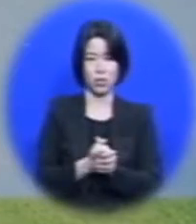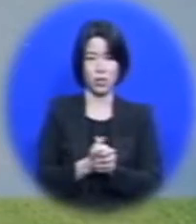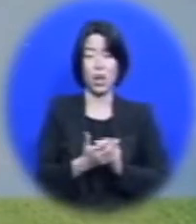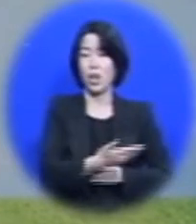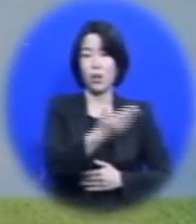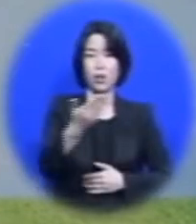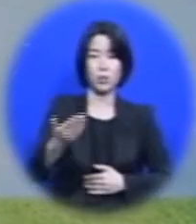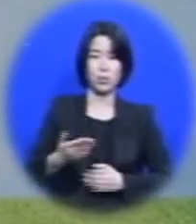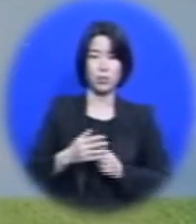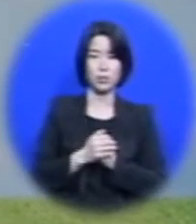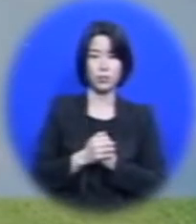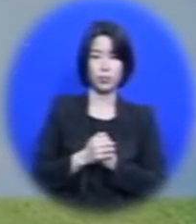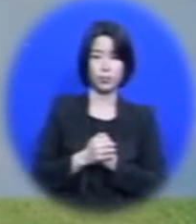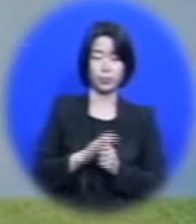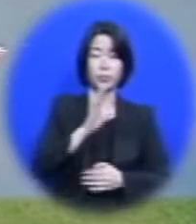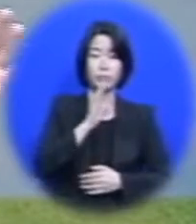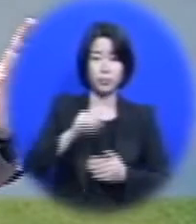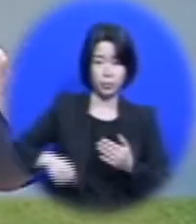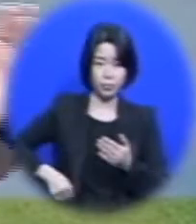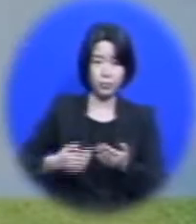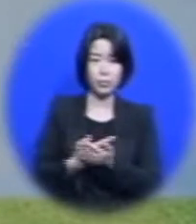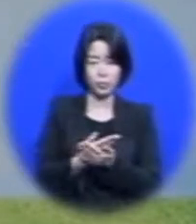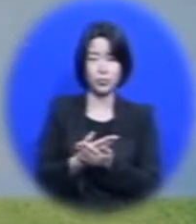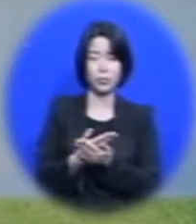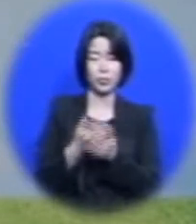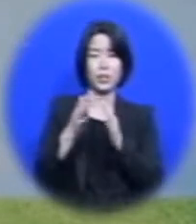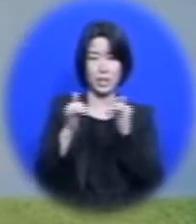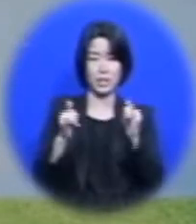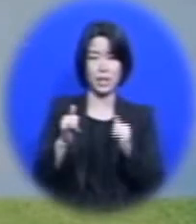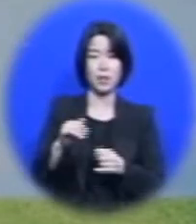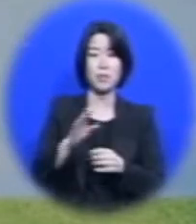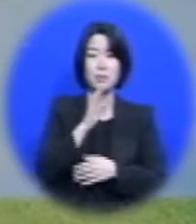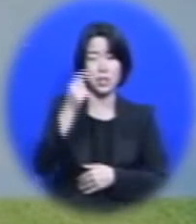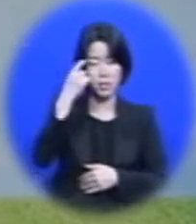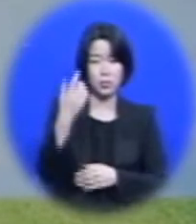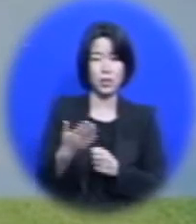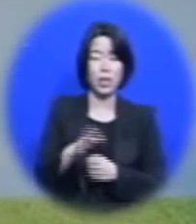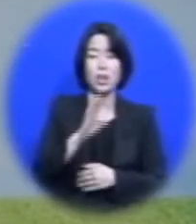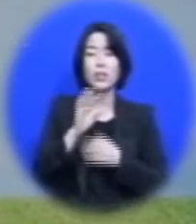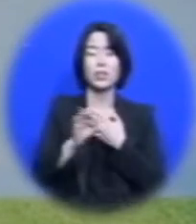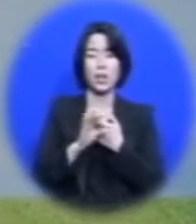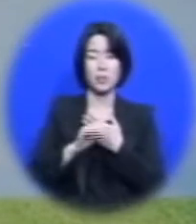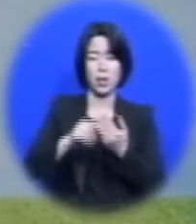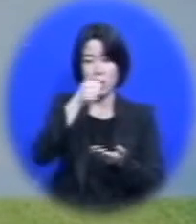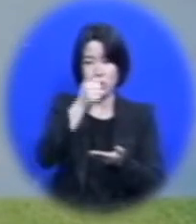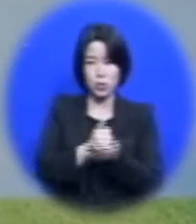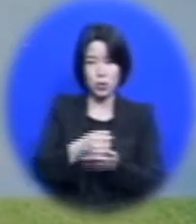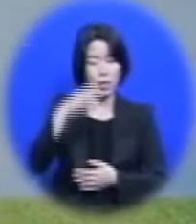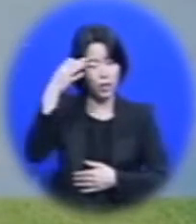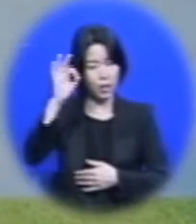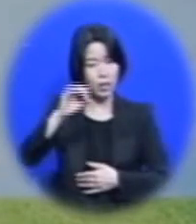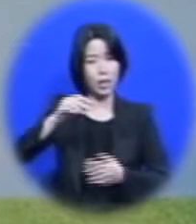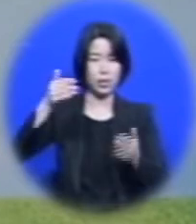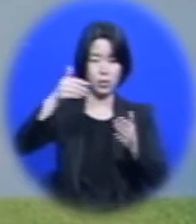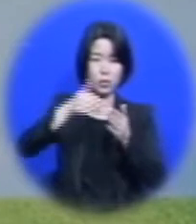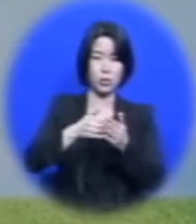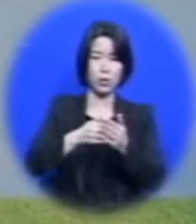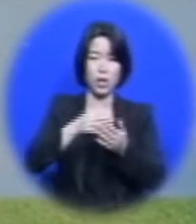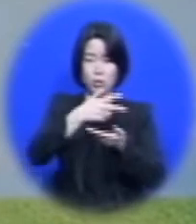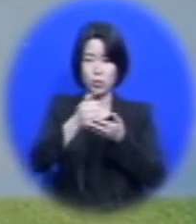여러분은 진정으로 회개하는 자입니까? 그렇다면 죄를 깨달을수록 주님의 품에 더